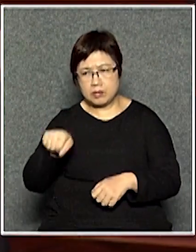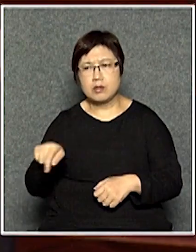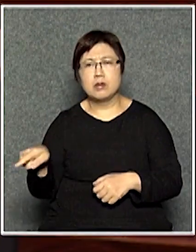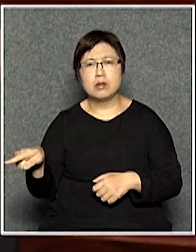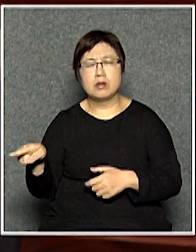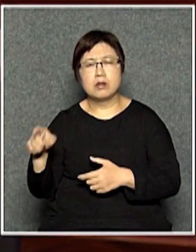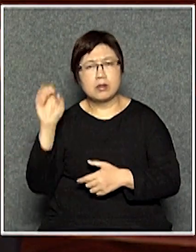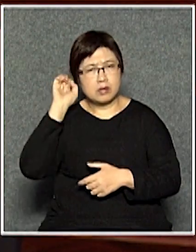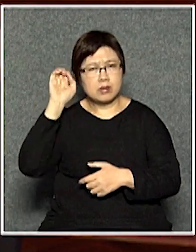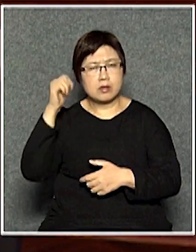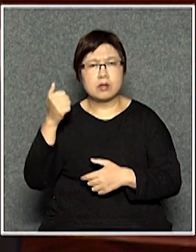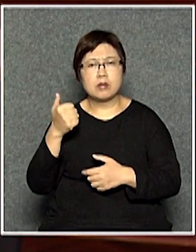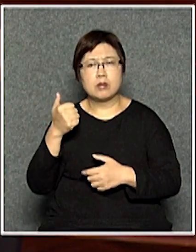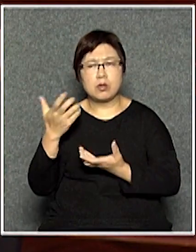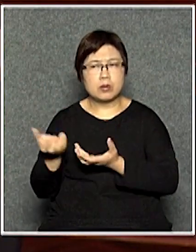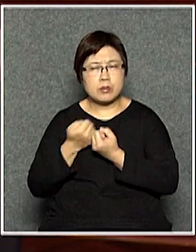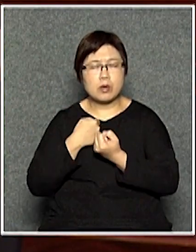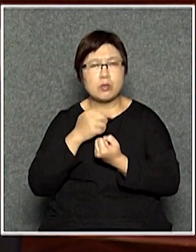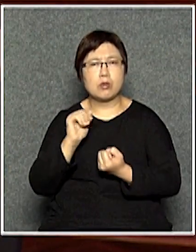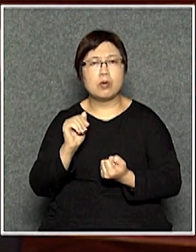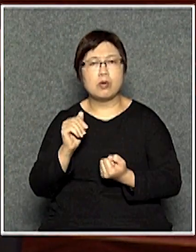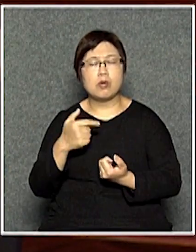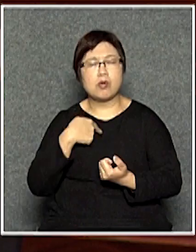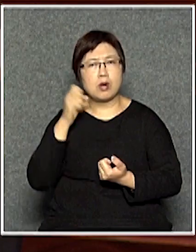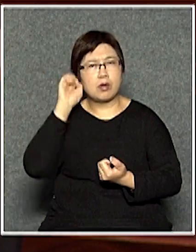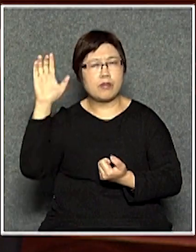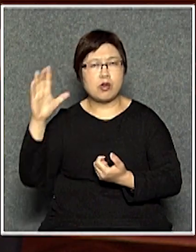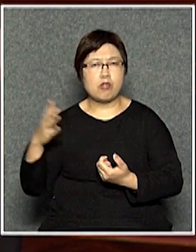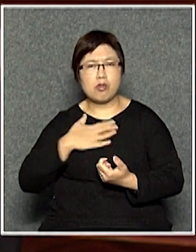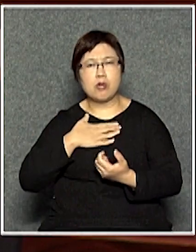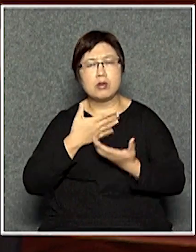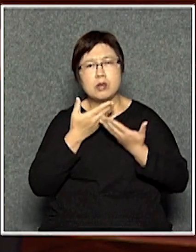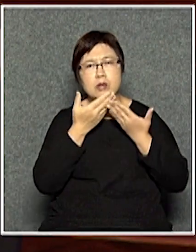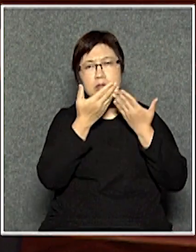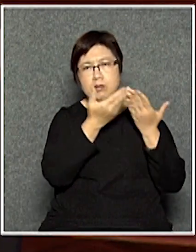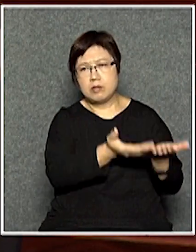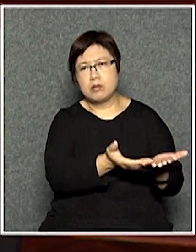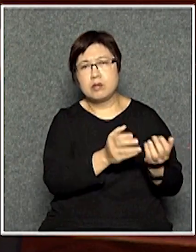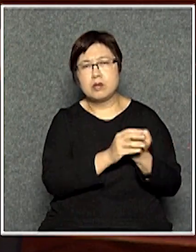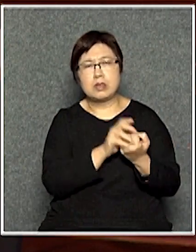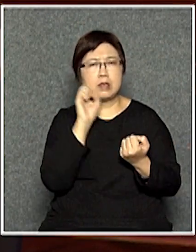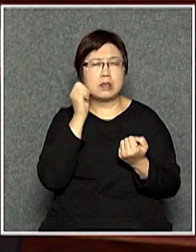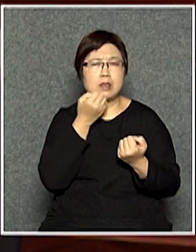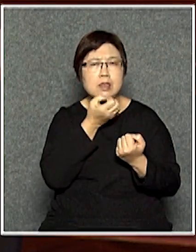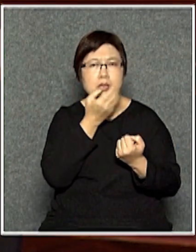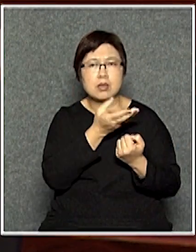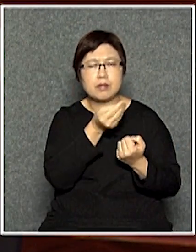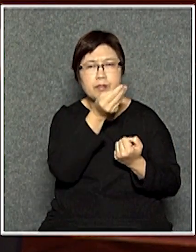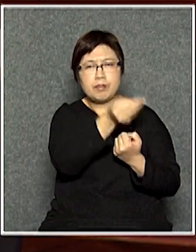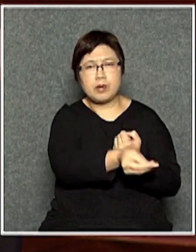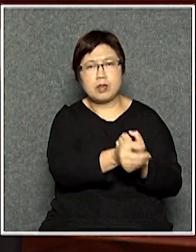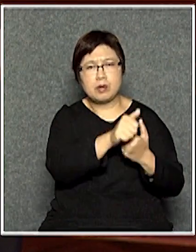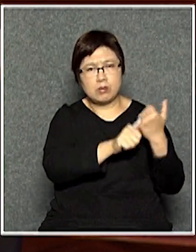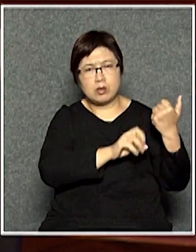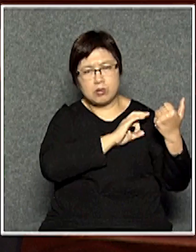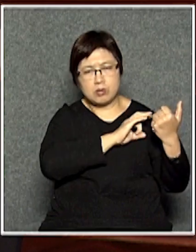這個提議我接受的，都是我的想法，當他交回這些的意見給委員會的